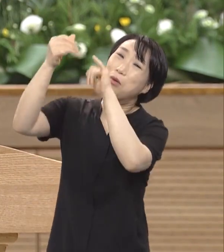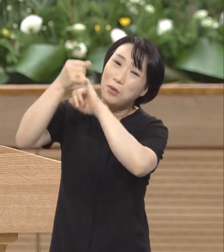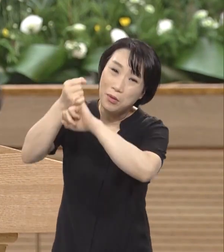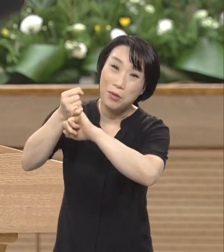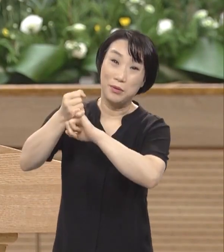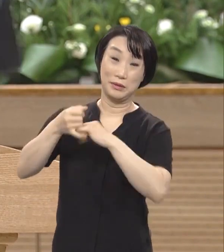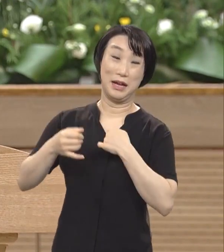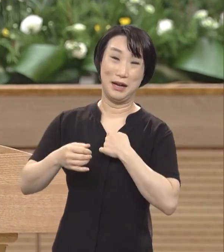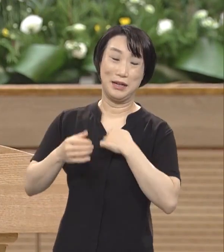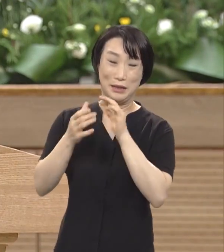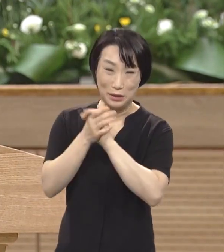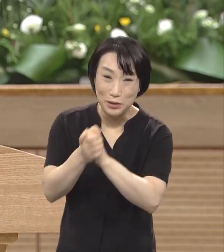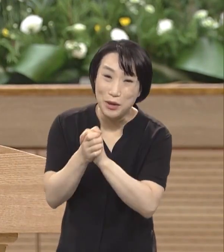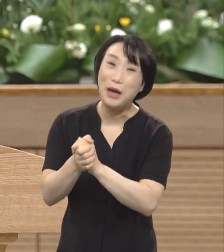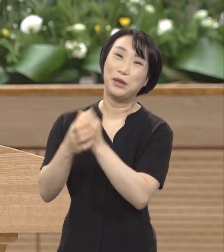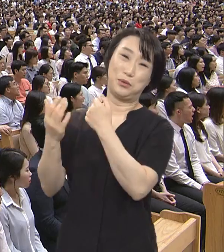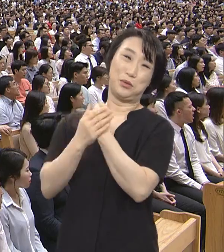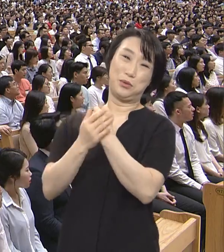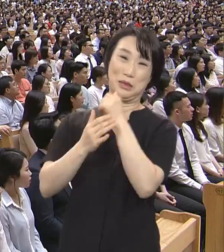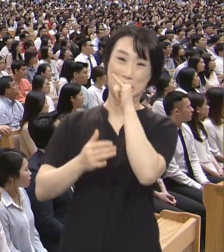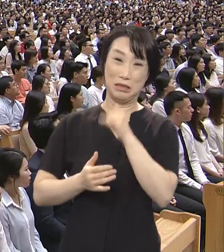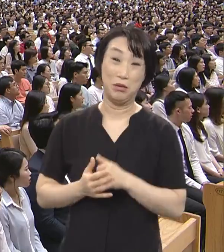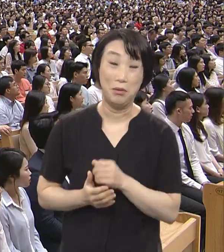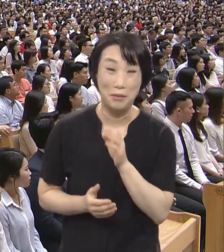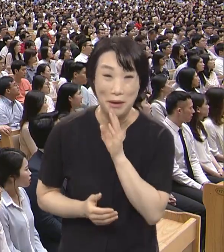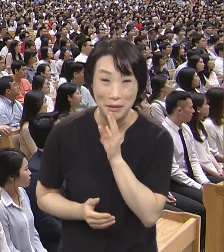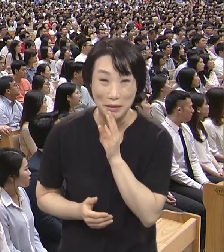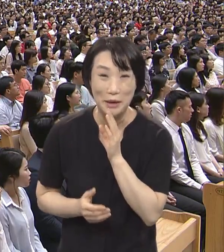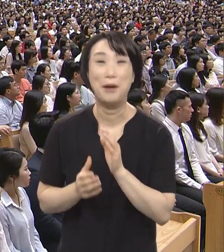인도하시고 기도하게 하신다.